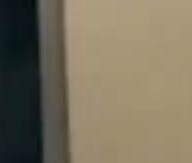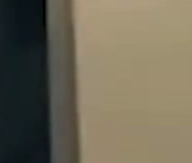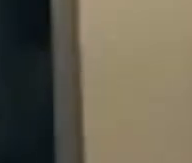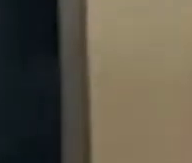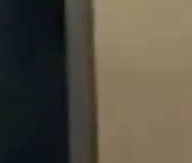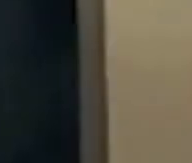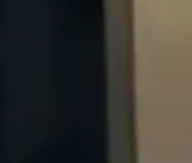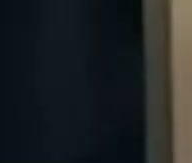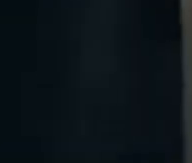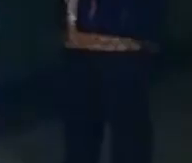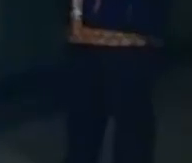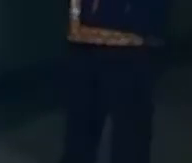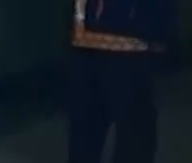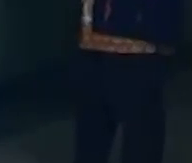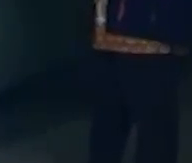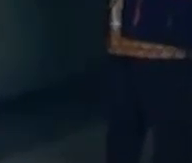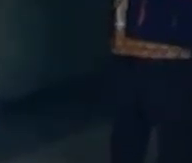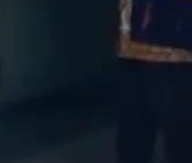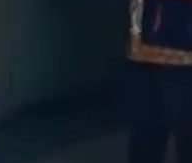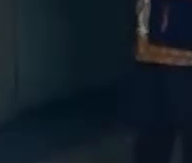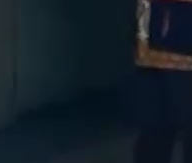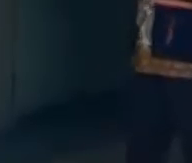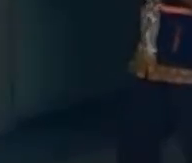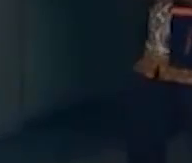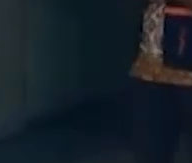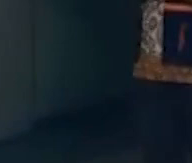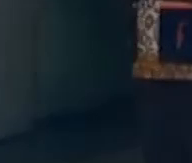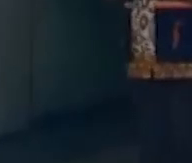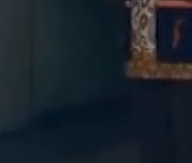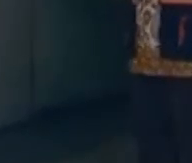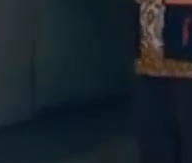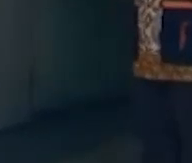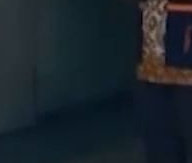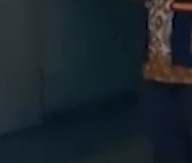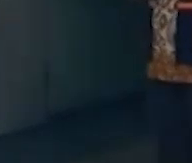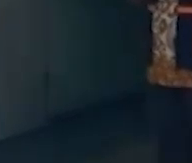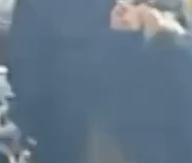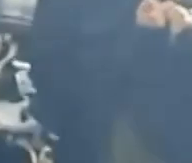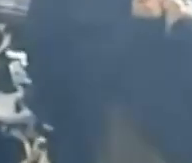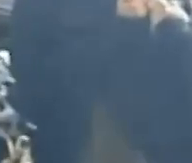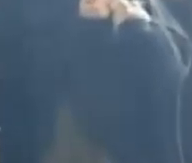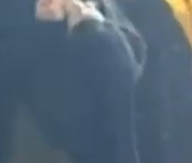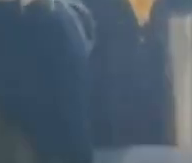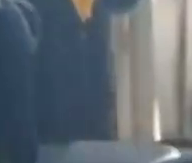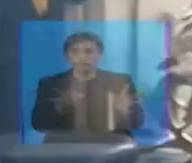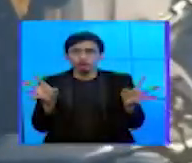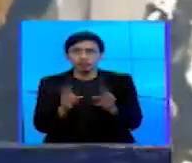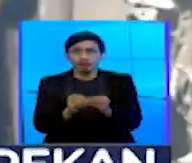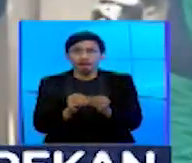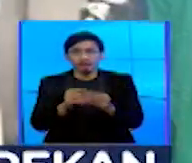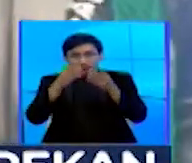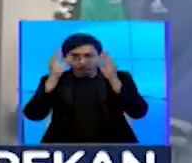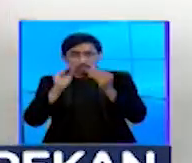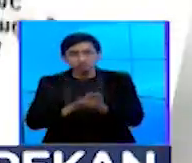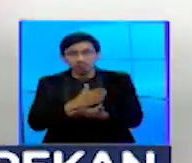dinihari sempat dirawat selama seminggu di ruang ICU RS Adi Husada dengan meninggalnya Pudjiastuti angka kematian perawat di Jawa Timur